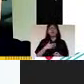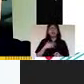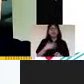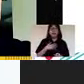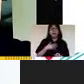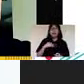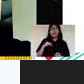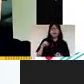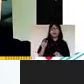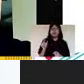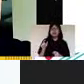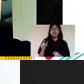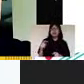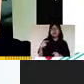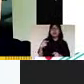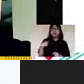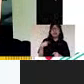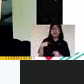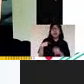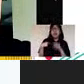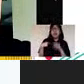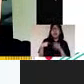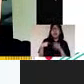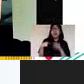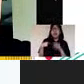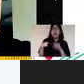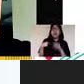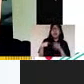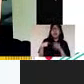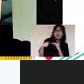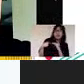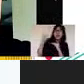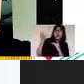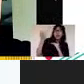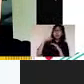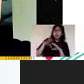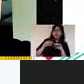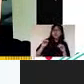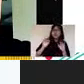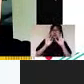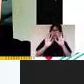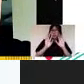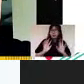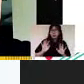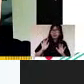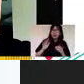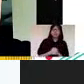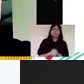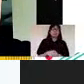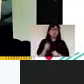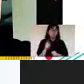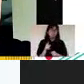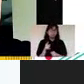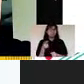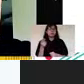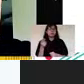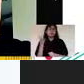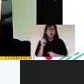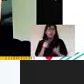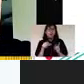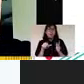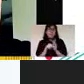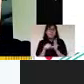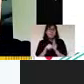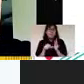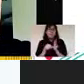Ibu Mutia, saya juga dulu lama di media, kami di media itu setiap kali ada penyaluran bansos itu